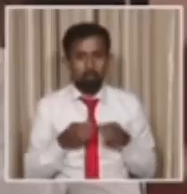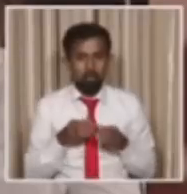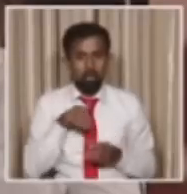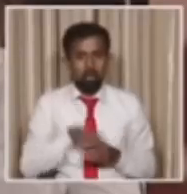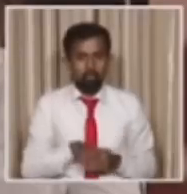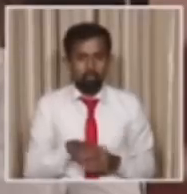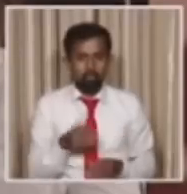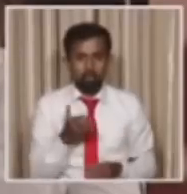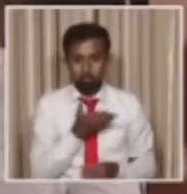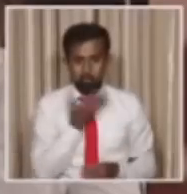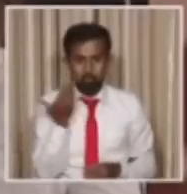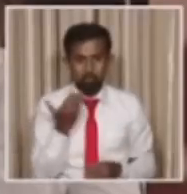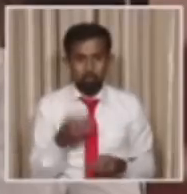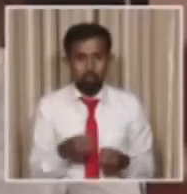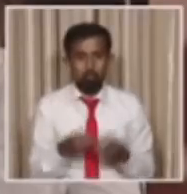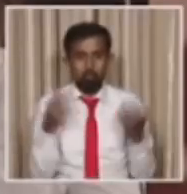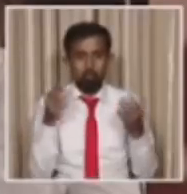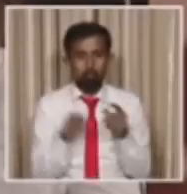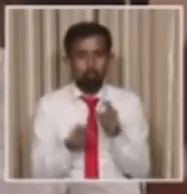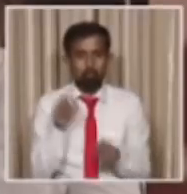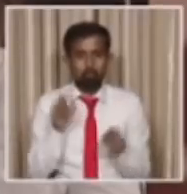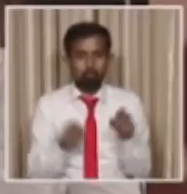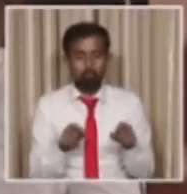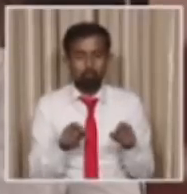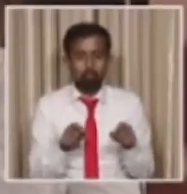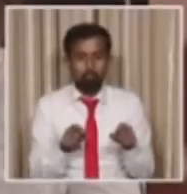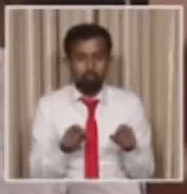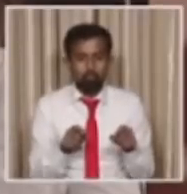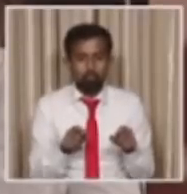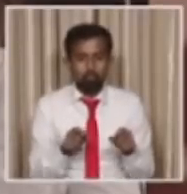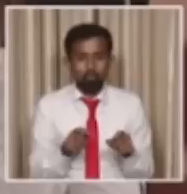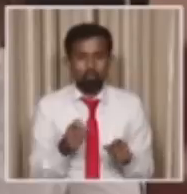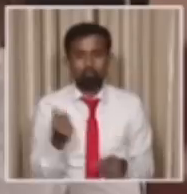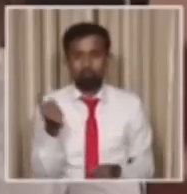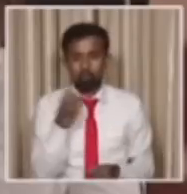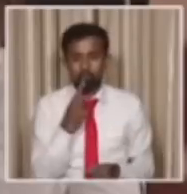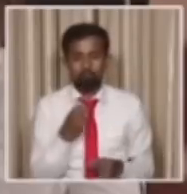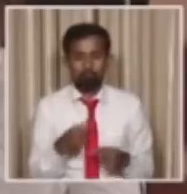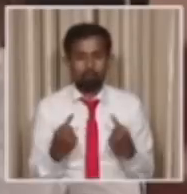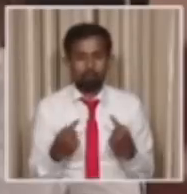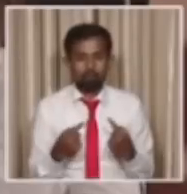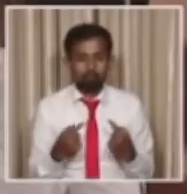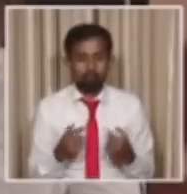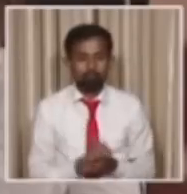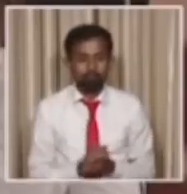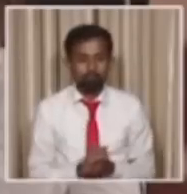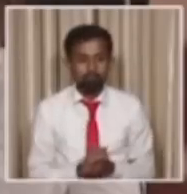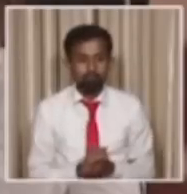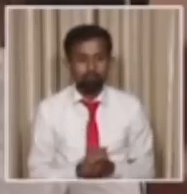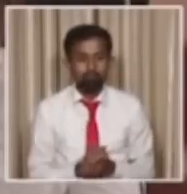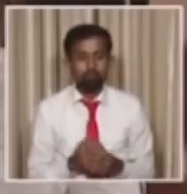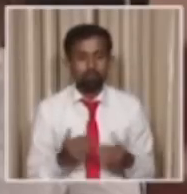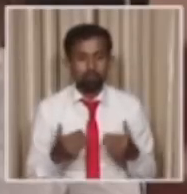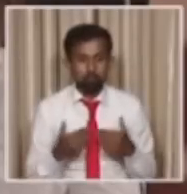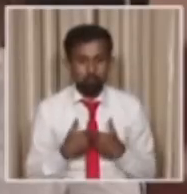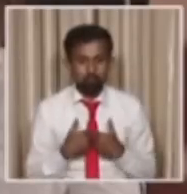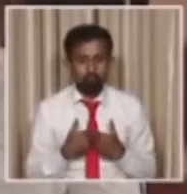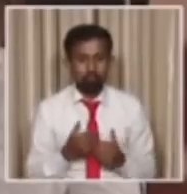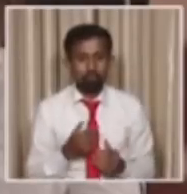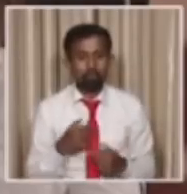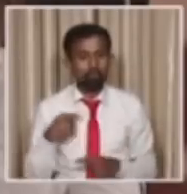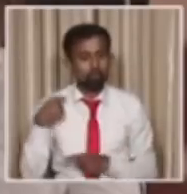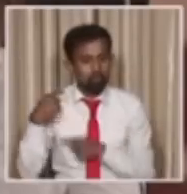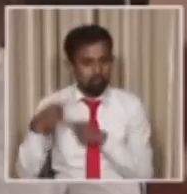තියෙන්න පුළුවන්. බෝම්බකරුවෝ එක යම් කිසි දෙයක් කියනවා. ඉතින් මේක හින්දම තමයි මම හැම